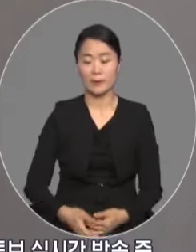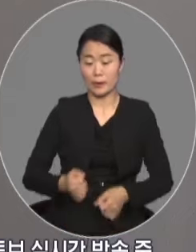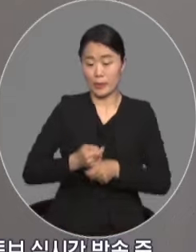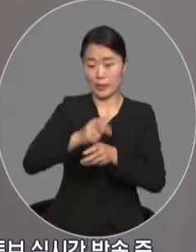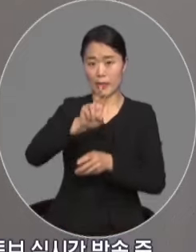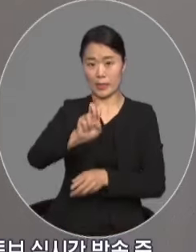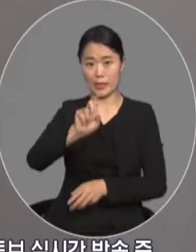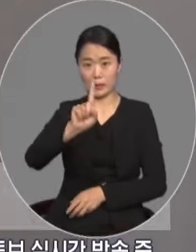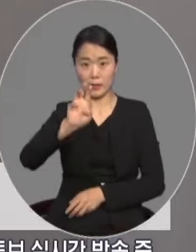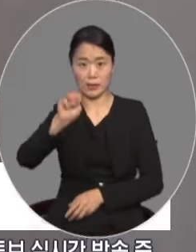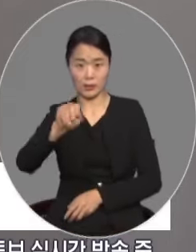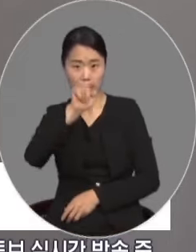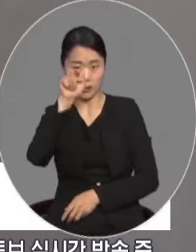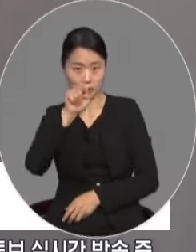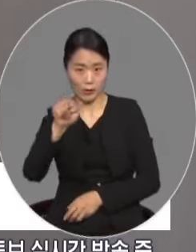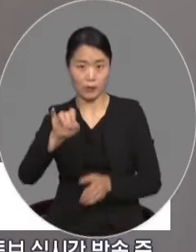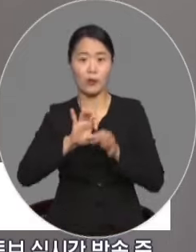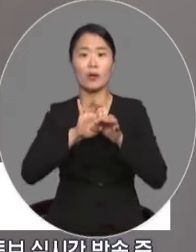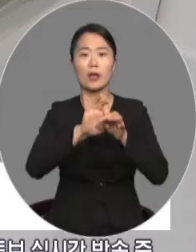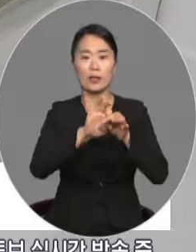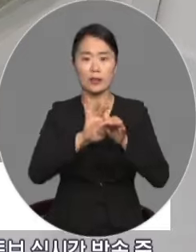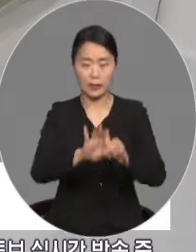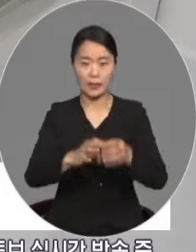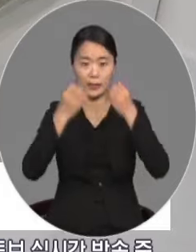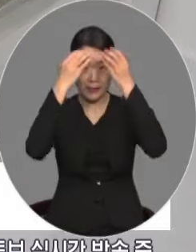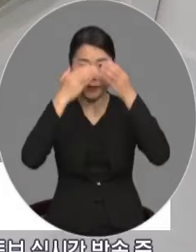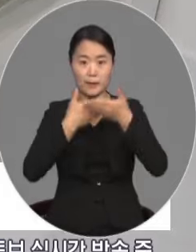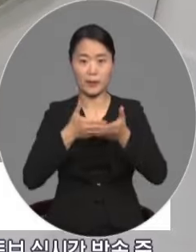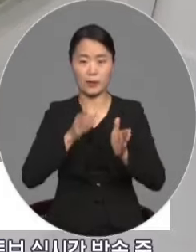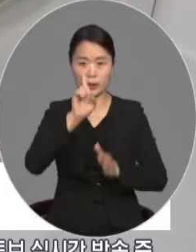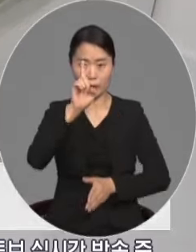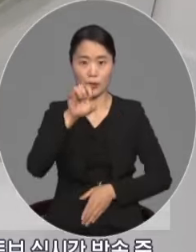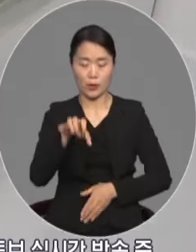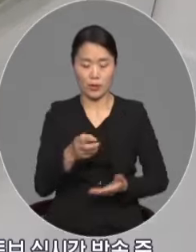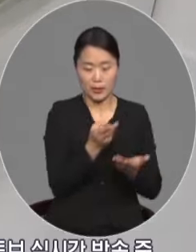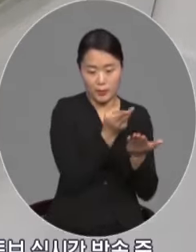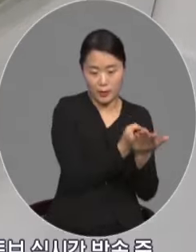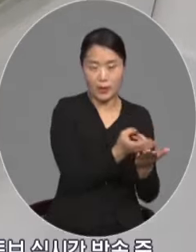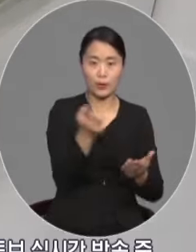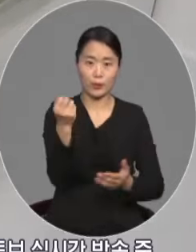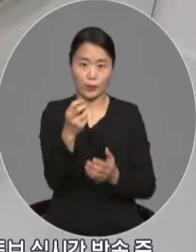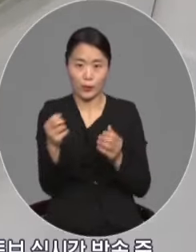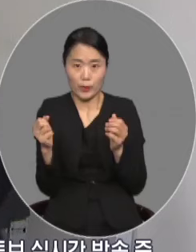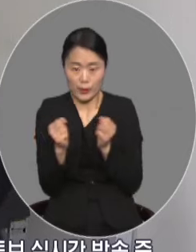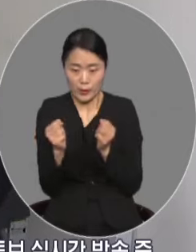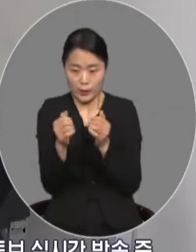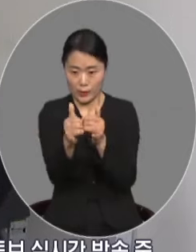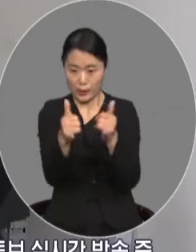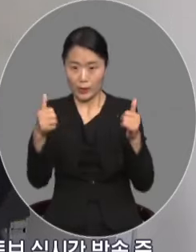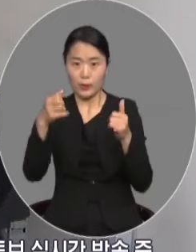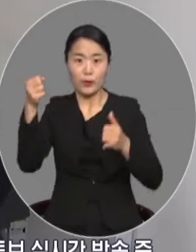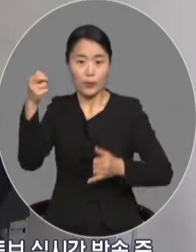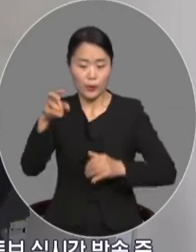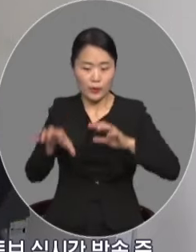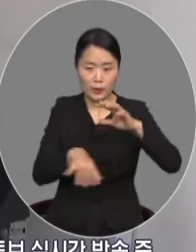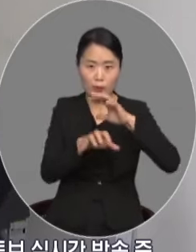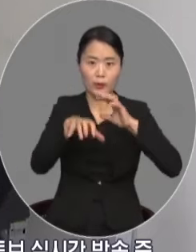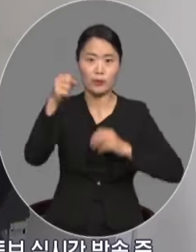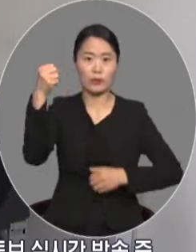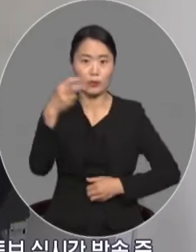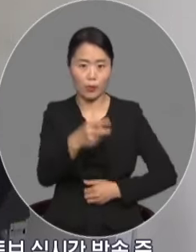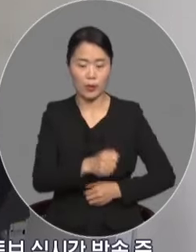전용면적 21제곱미터 규모 신축 원룸입니다. 침대와 냉장고, 세탁기와 붙박이장 등을 갖춰 1인